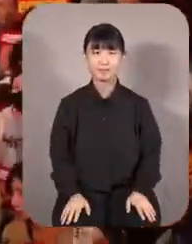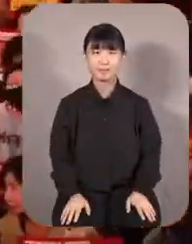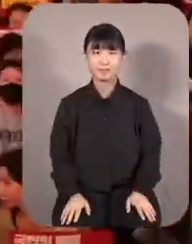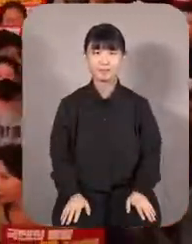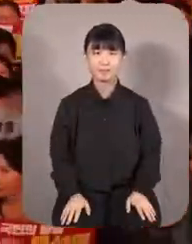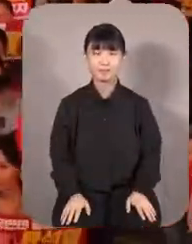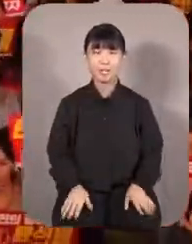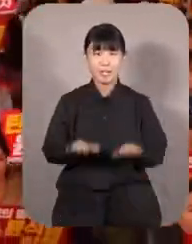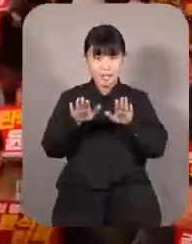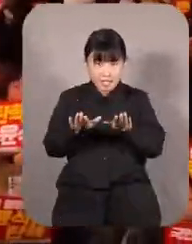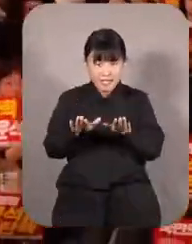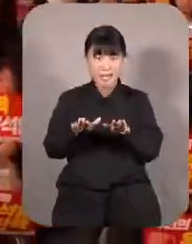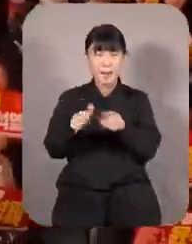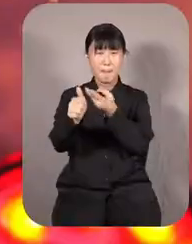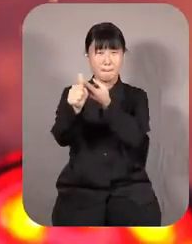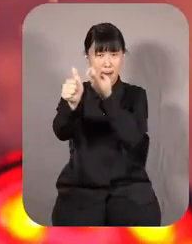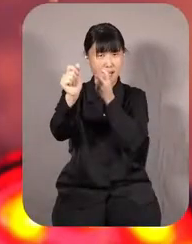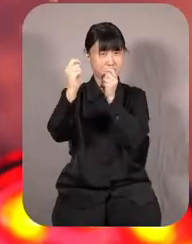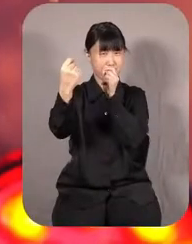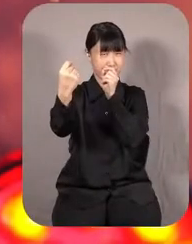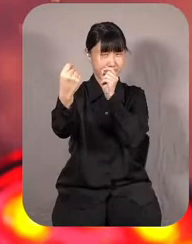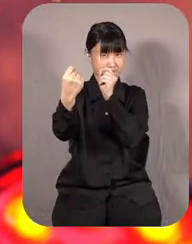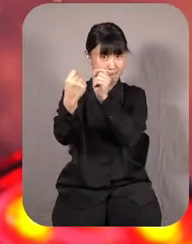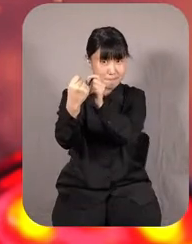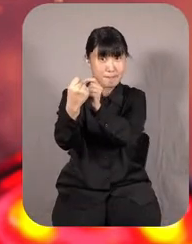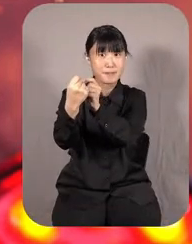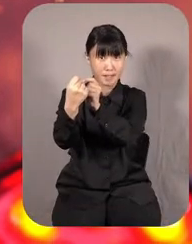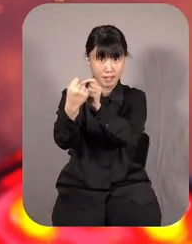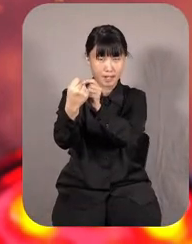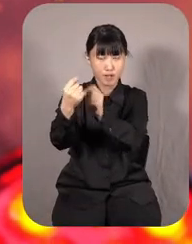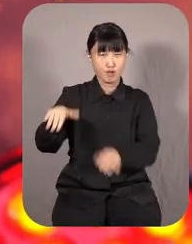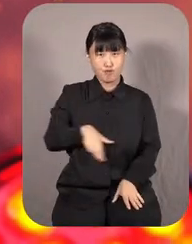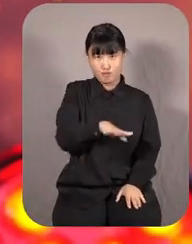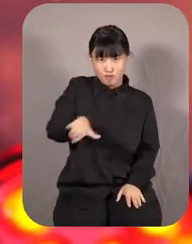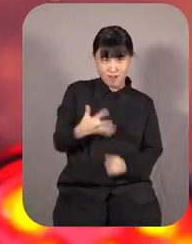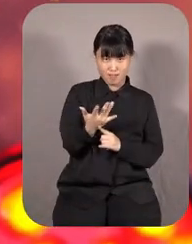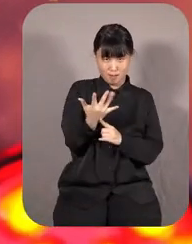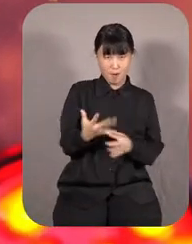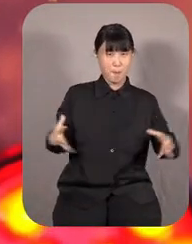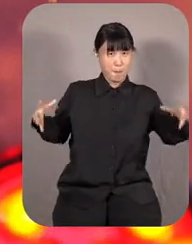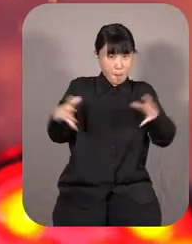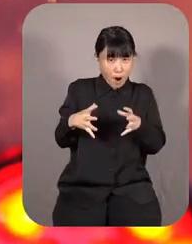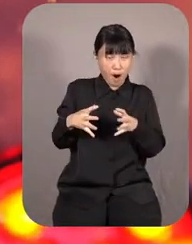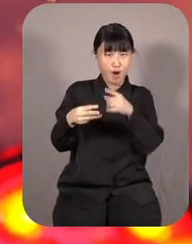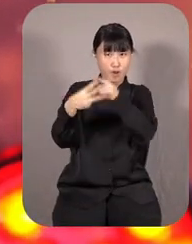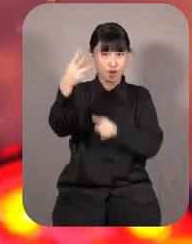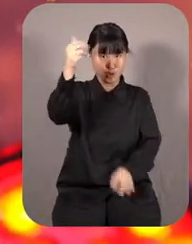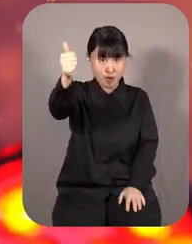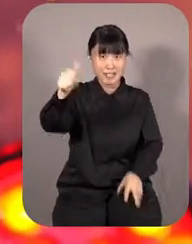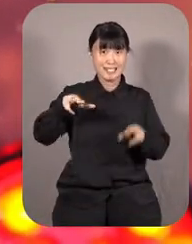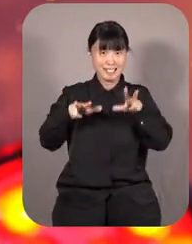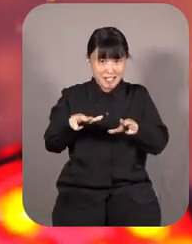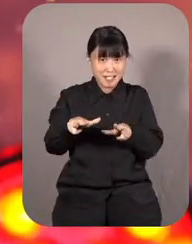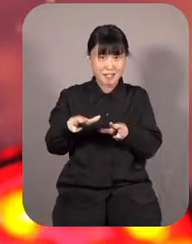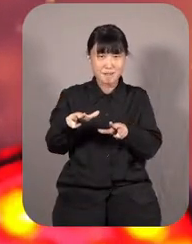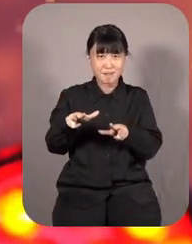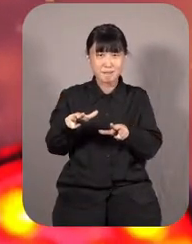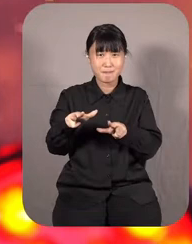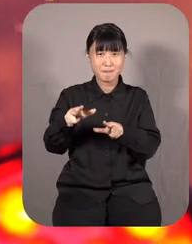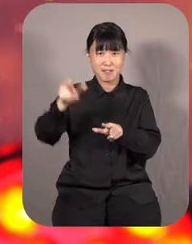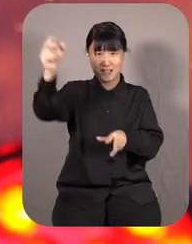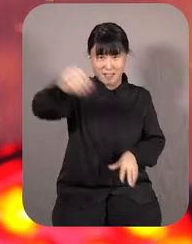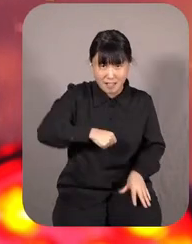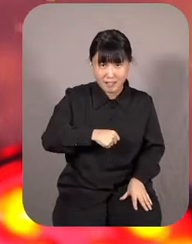시위는 당겨졌습니다. 범국민 탄핵 항쟁으로 윤석열을 지금 바로